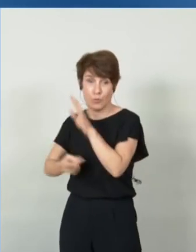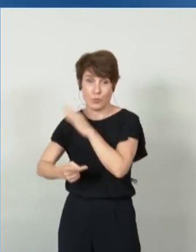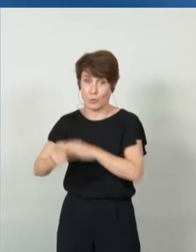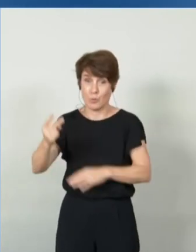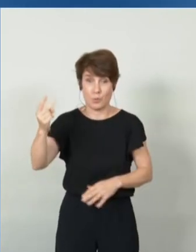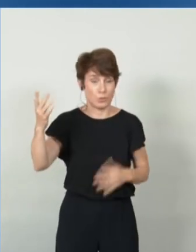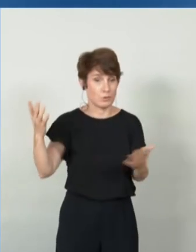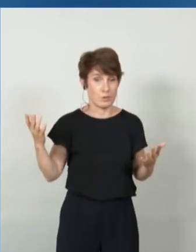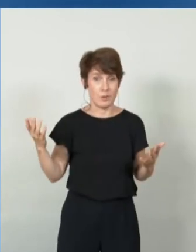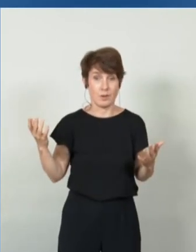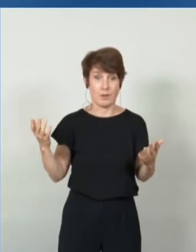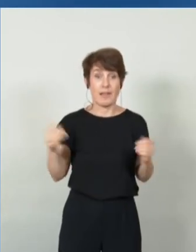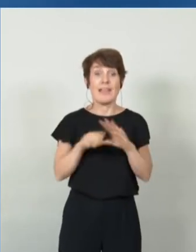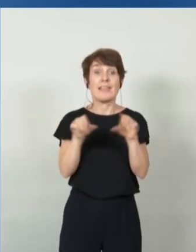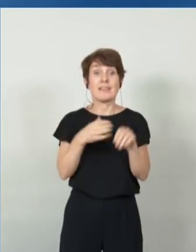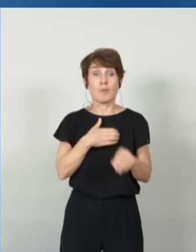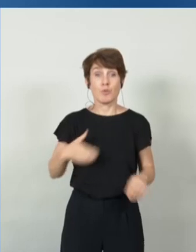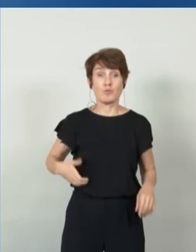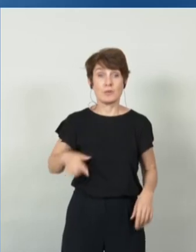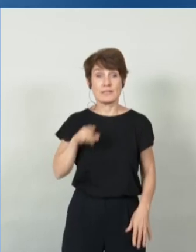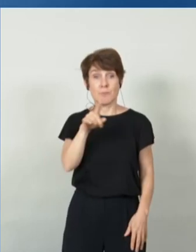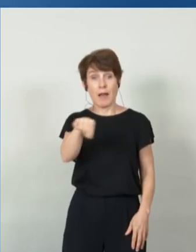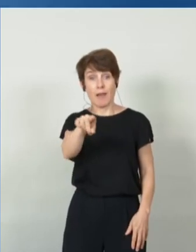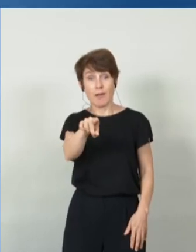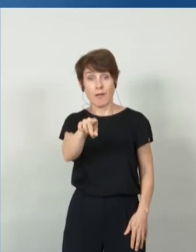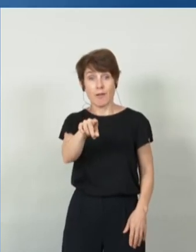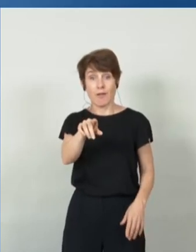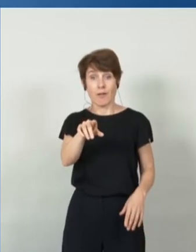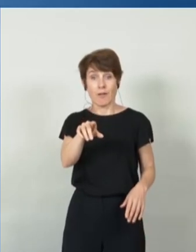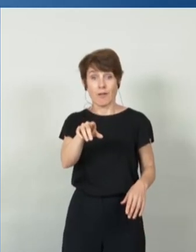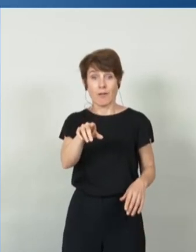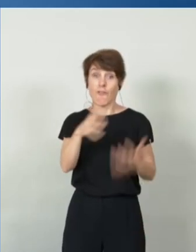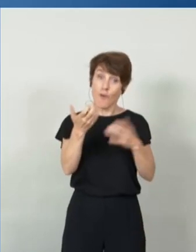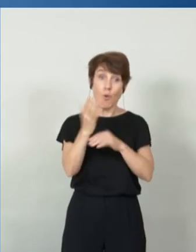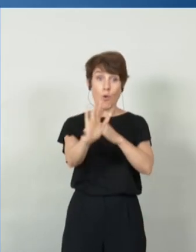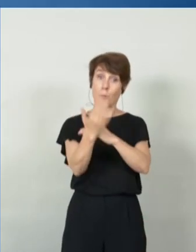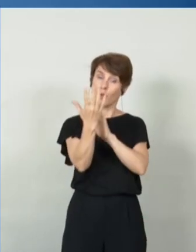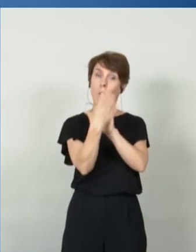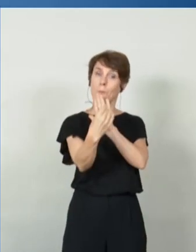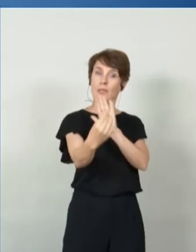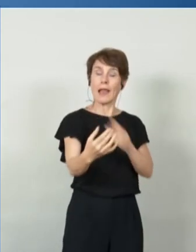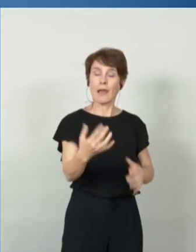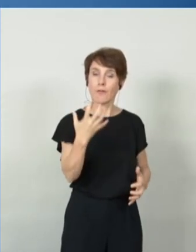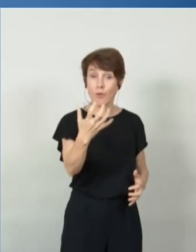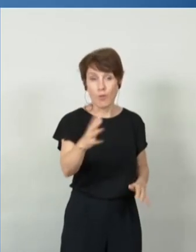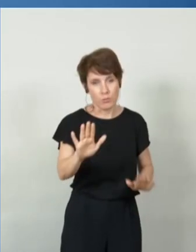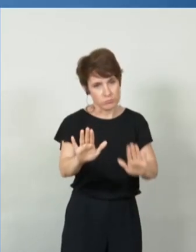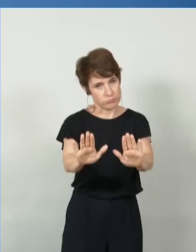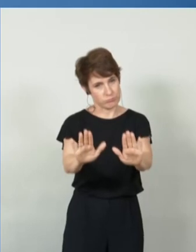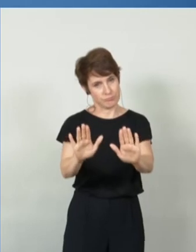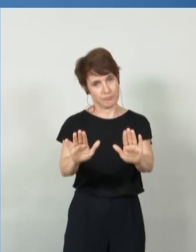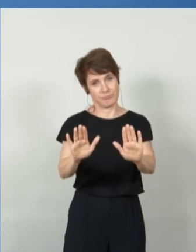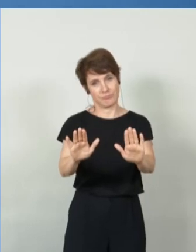qui prétend en la matière exposée son modèle avant avant de prétendre